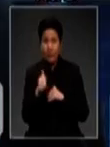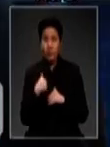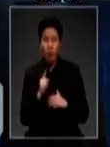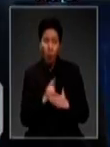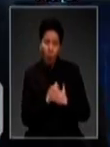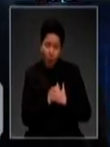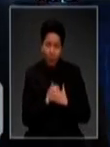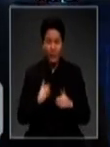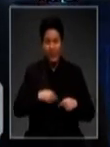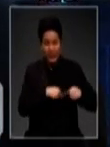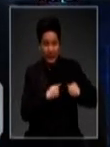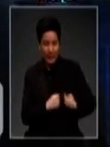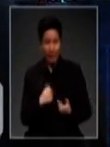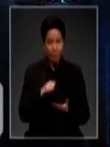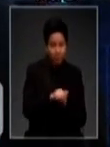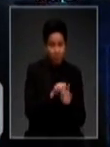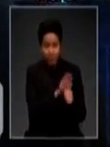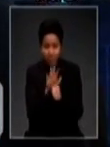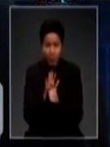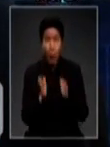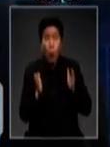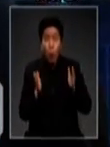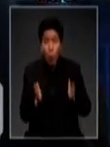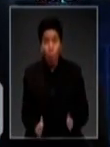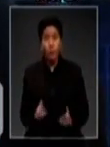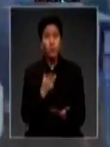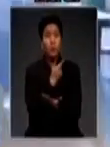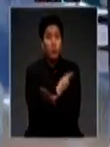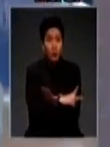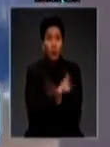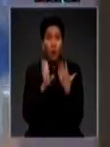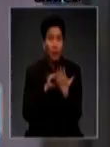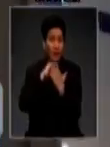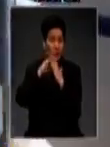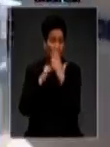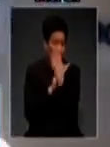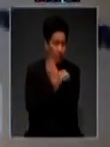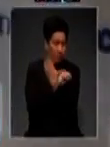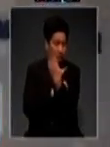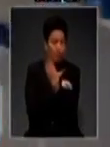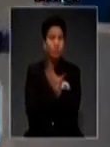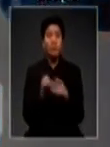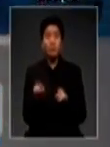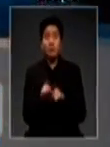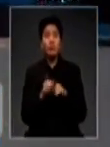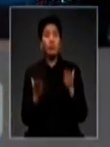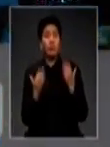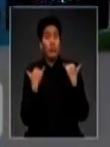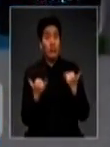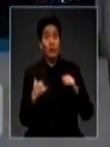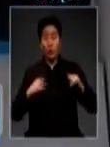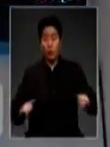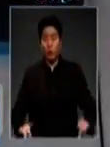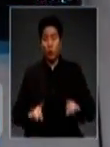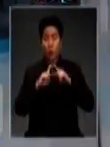ารีความมีจิตบริการของชาวภูเก็ตและจังหวัดใกล้เคียงเนี่ยผมคิดว่ากระทรวง